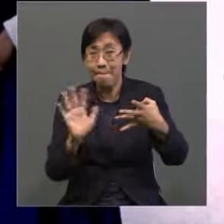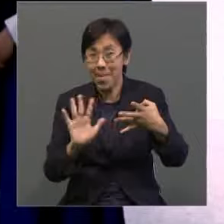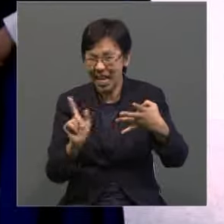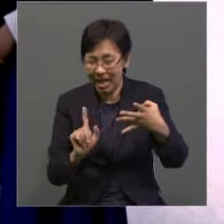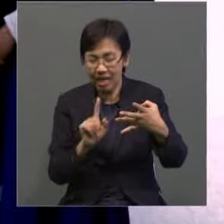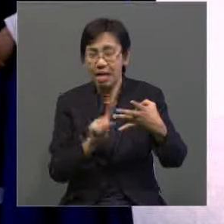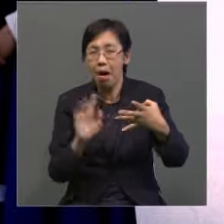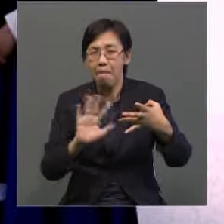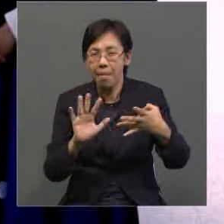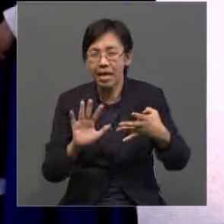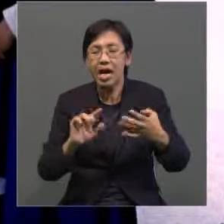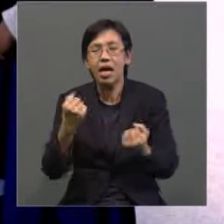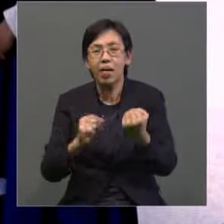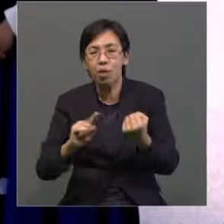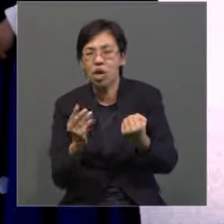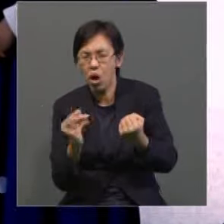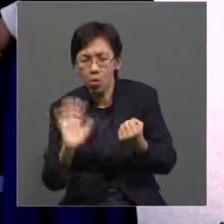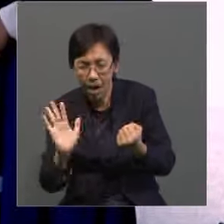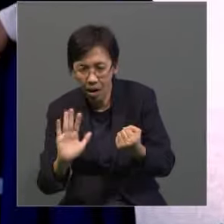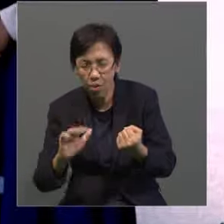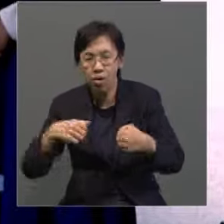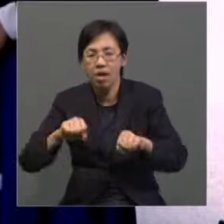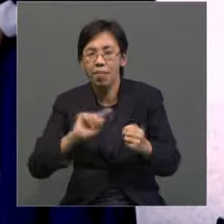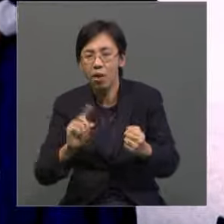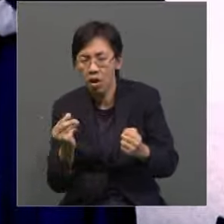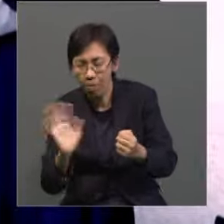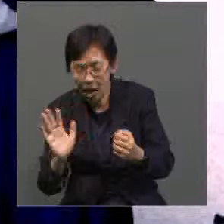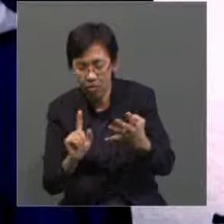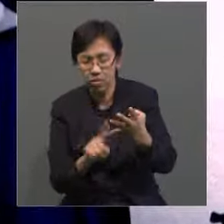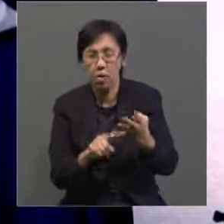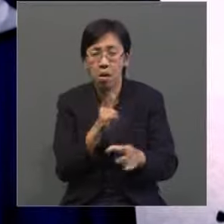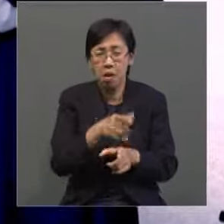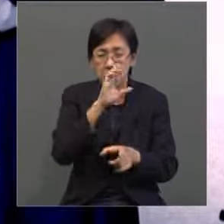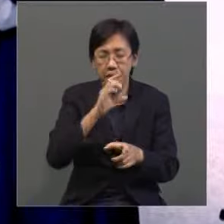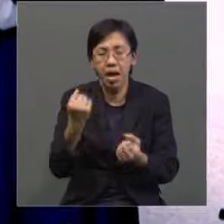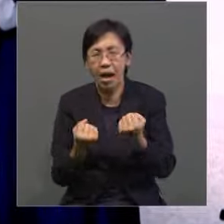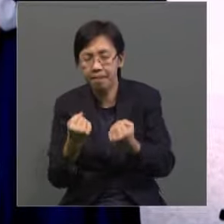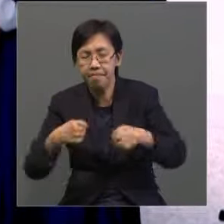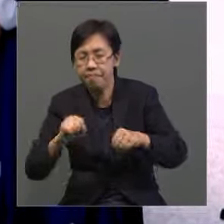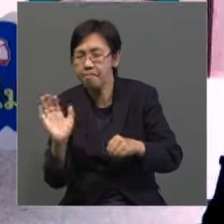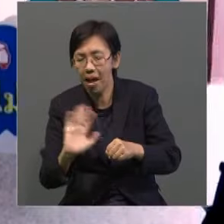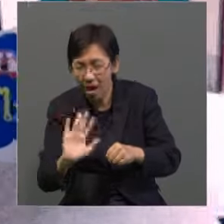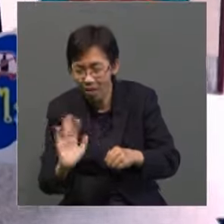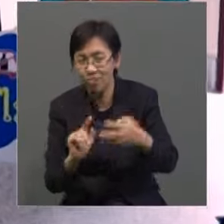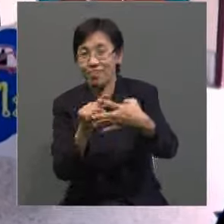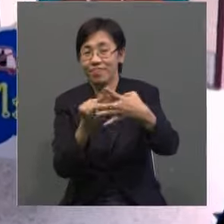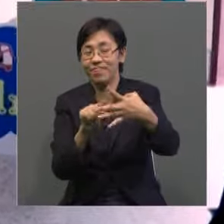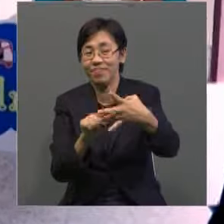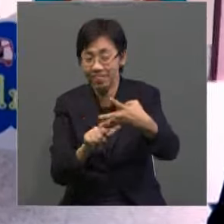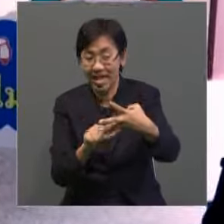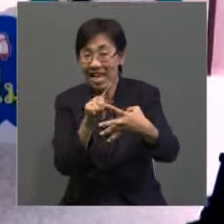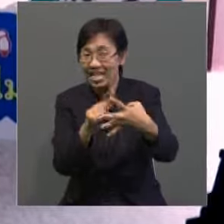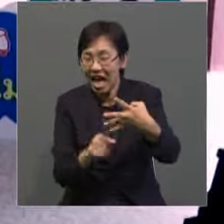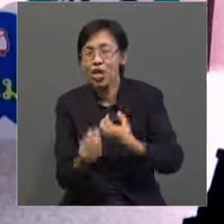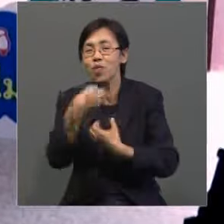ไม่ขับรถเร็วและไม่เมาค่ะ4เม็ดนี้พกไปที่ไหนก็จะปลอดภัยตลอดชีพทีนี้พอ